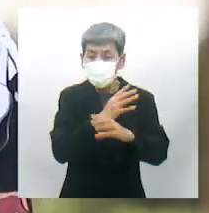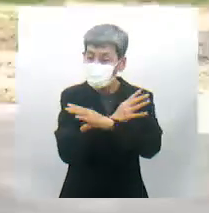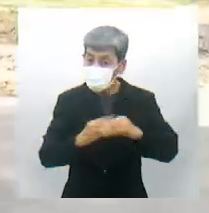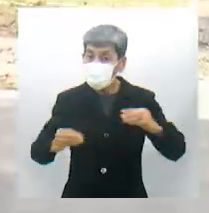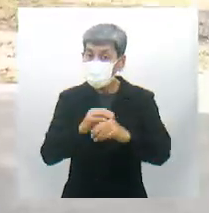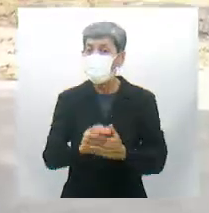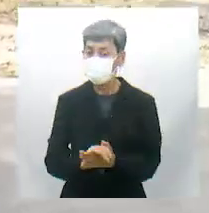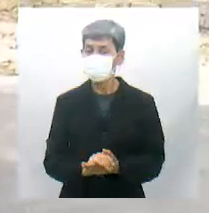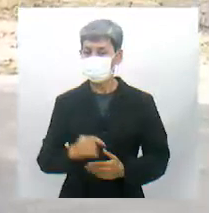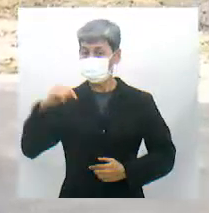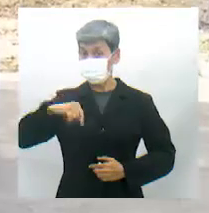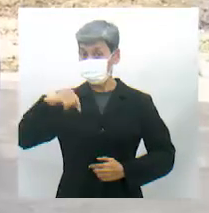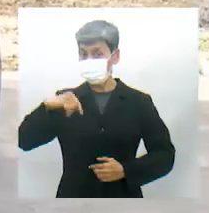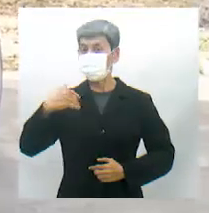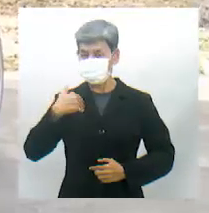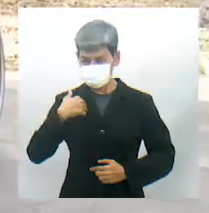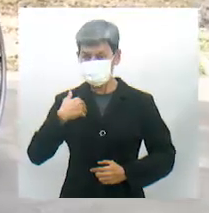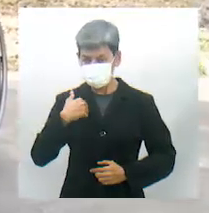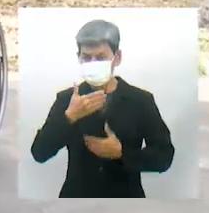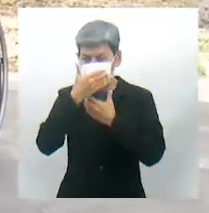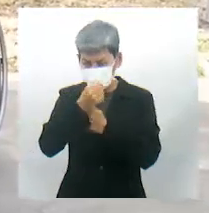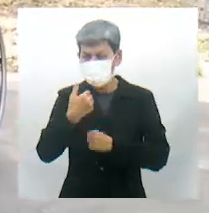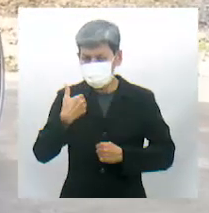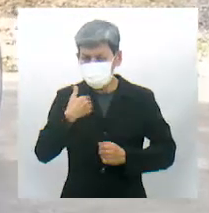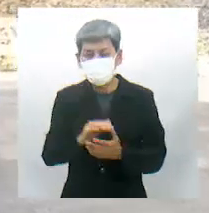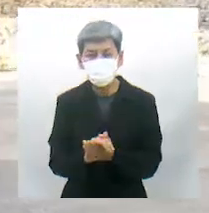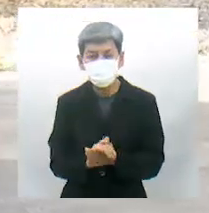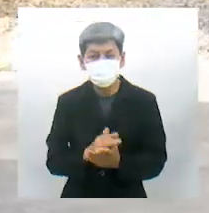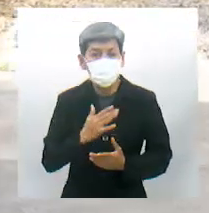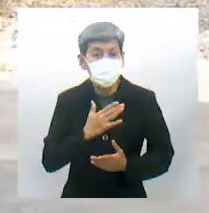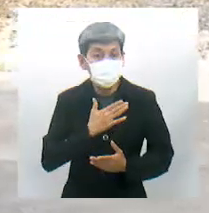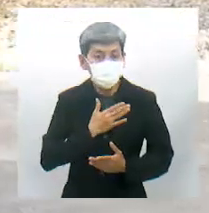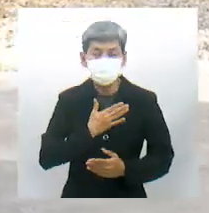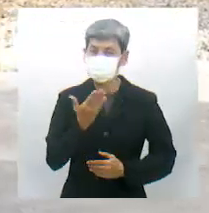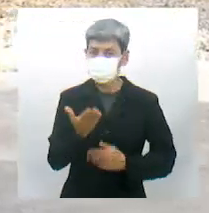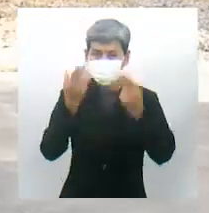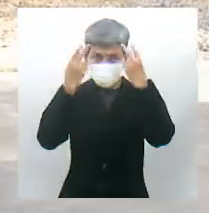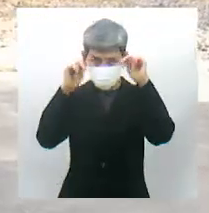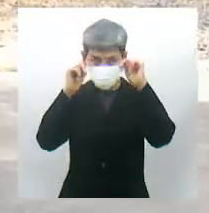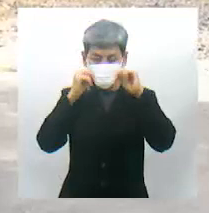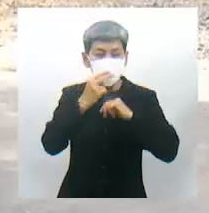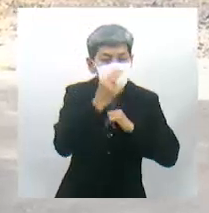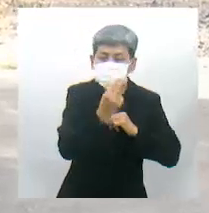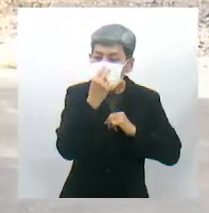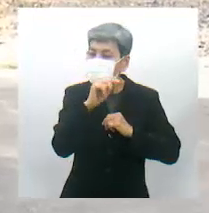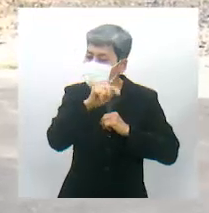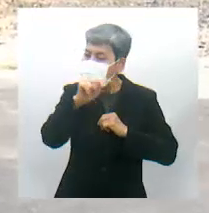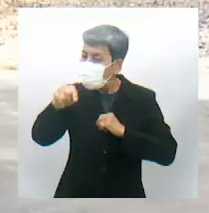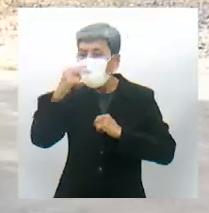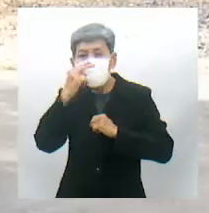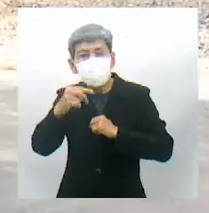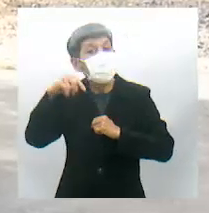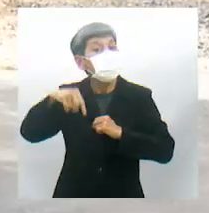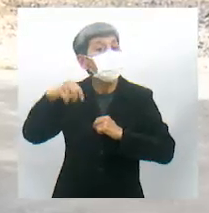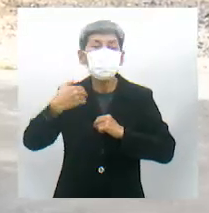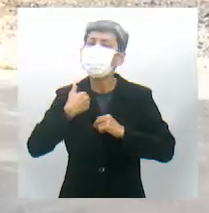ครับผู้ชมจะบอกว่าวันนี้ที่นี่ต้องมีเรื่องน่าสนใจค่อนข้างเยอะนะครับยังไงเดี๋ยวผมให้ท่านนายกเนี่ยพาไปเยี่ยมชมสถานที่กันดีกว่าว่า